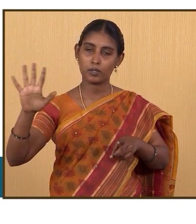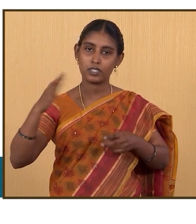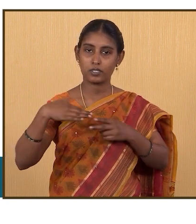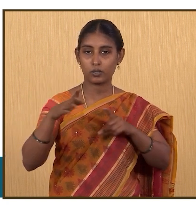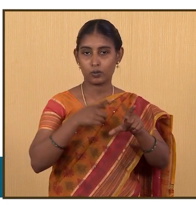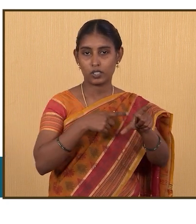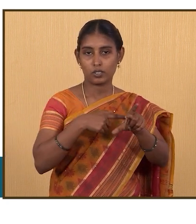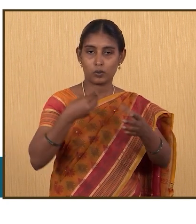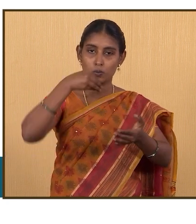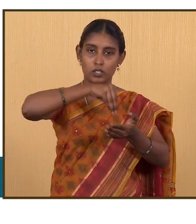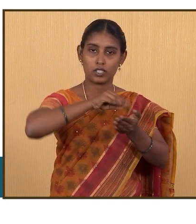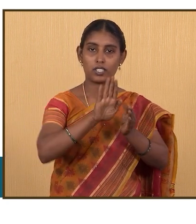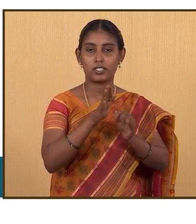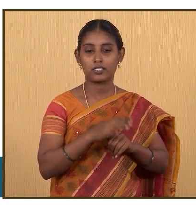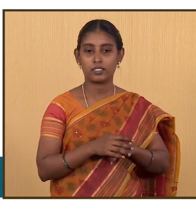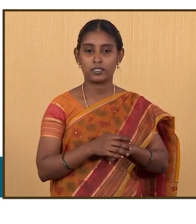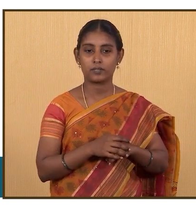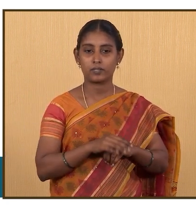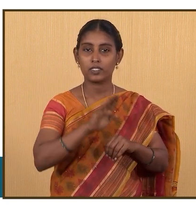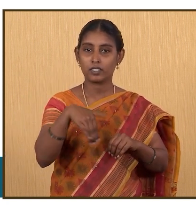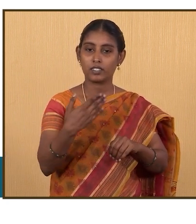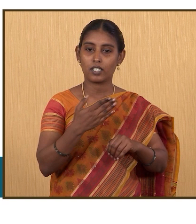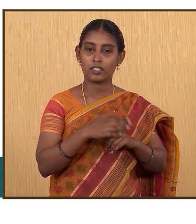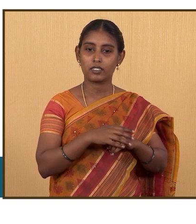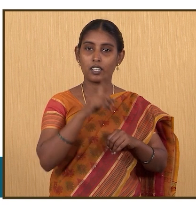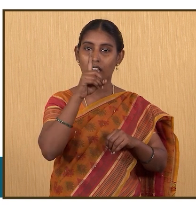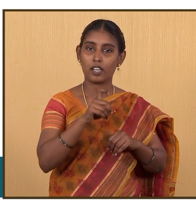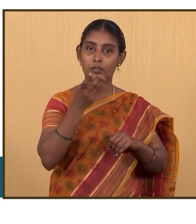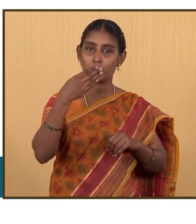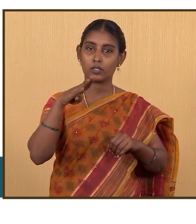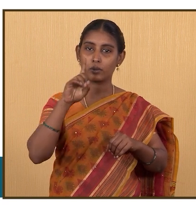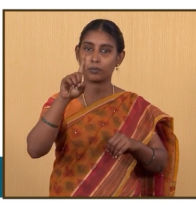1777 1845 வரையிலான காலகட்டத்தை உள்ளடக்கியது. அடுத்து